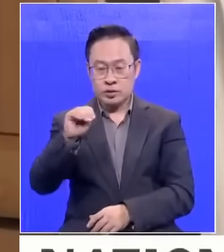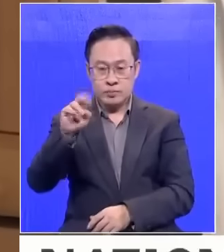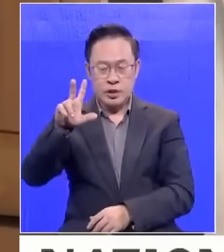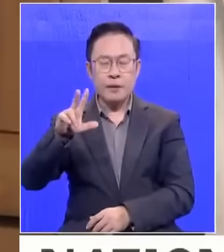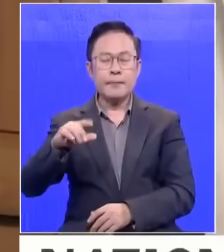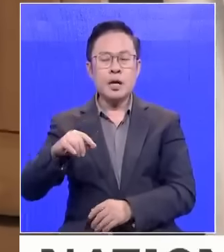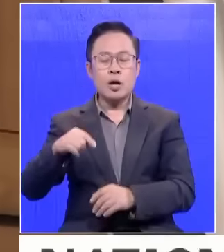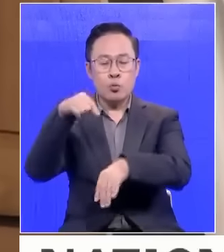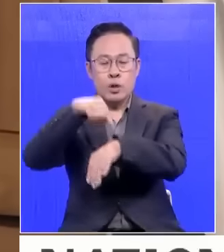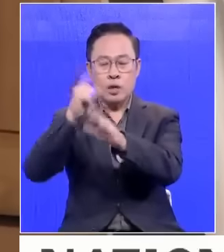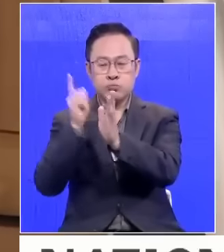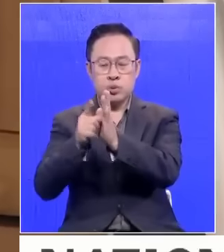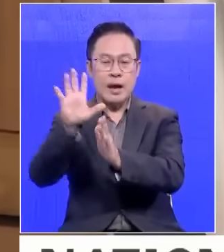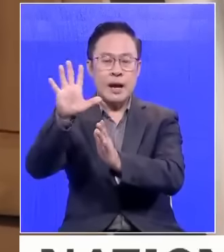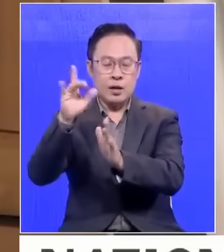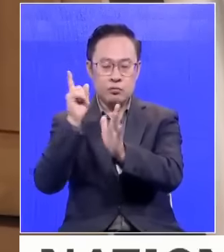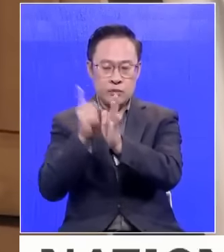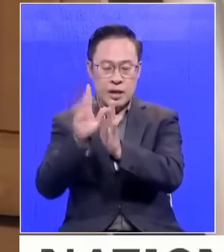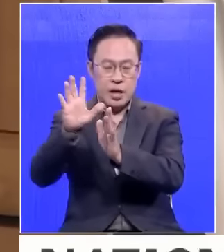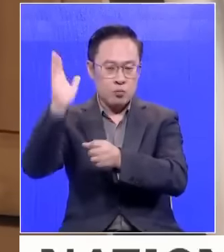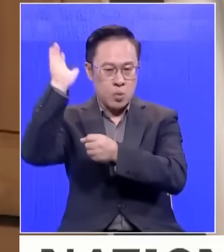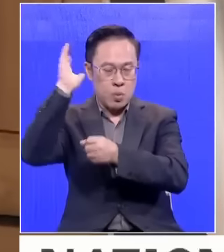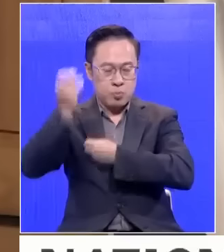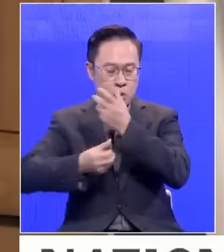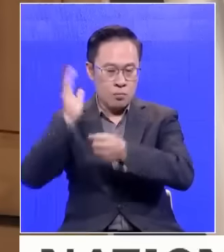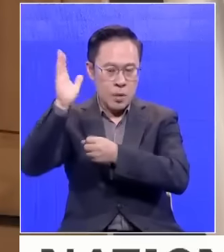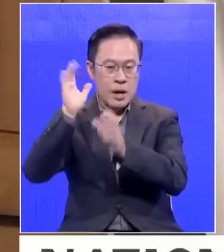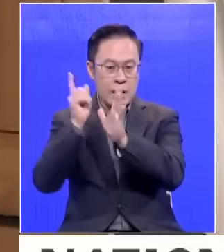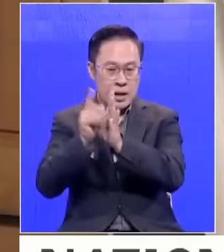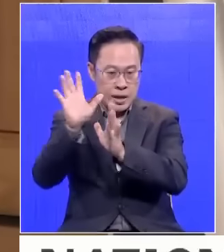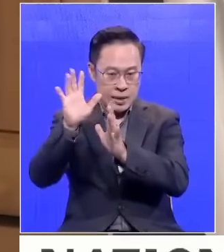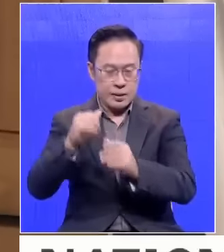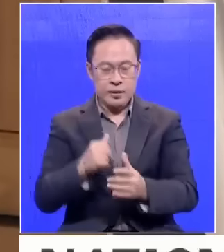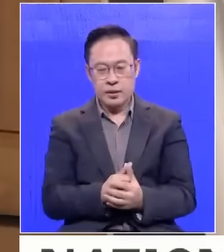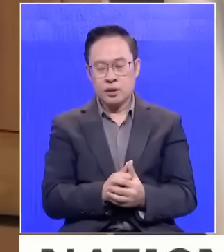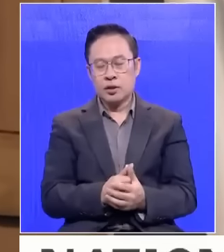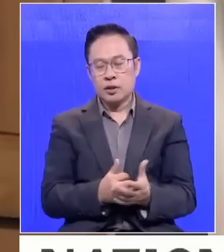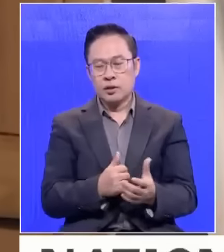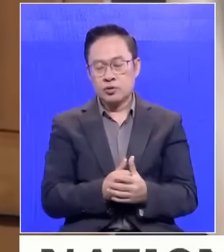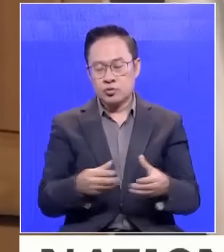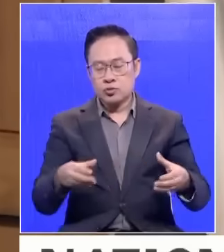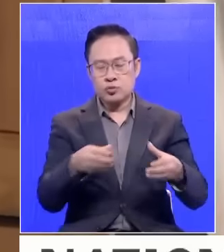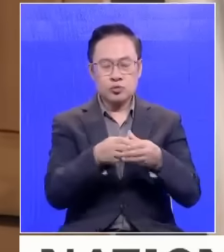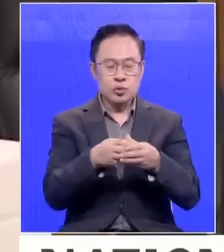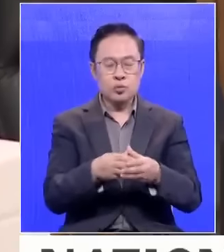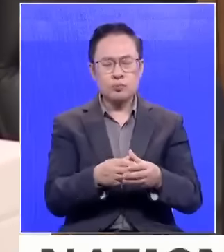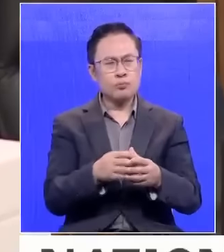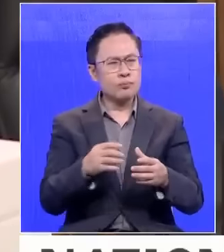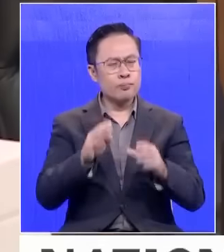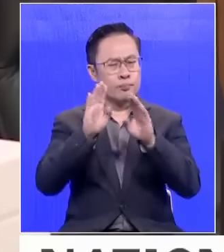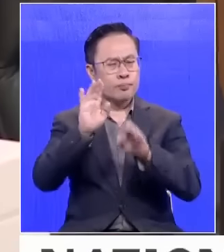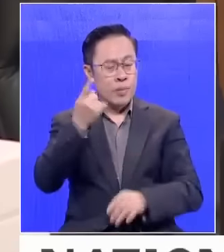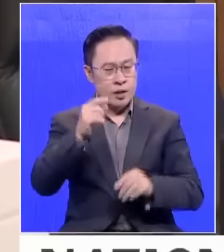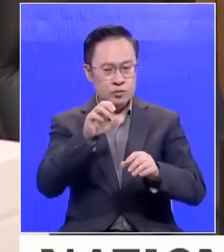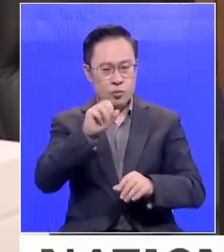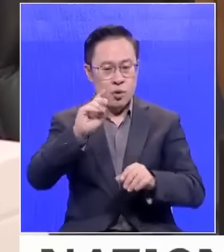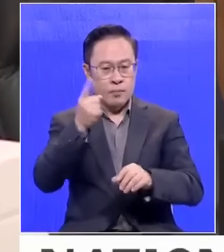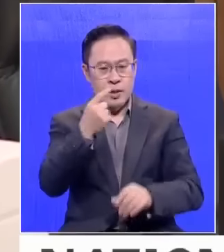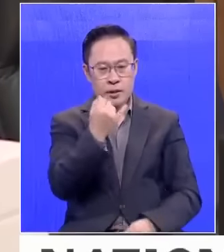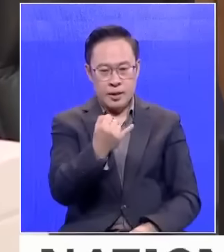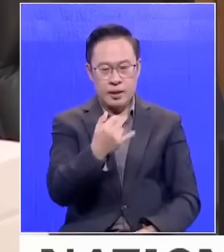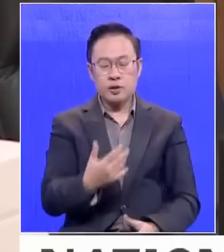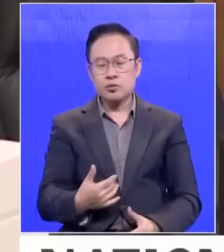ใช้เวลาการแสดงวิสัยทัศน์เพียง5นาทีตามที่พลตำรวจโทบุญจันทร์เสนอครับนายแพทย์เปรมศักดิ์ครับได้แสดงวิสัยทัศน์ขออา